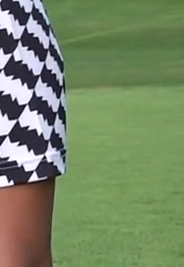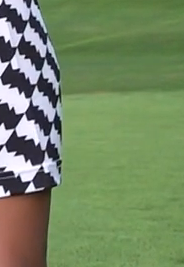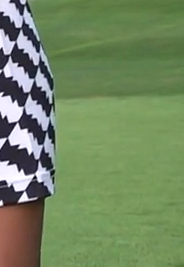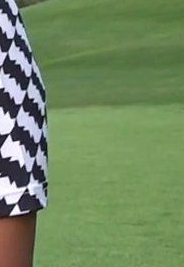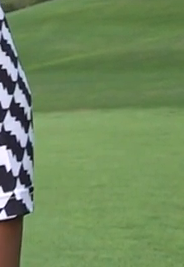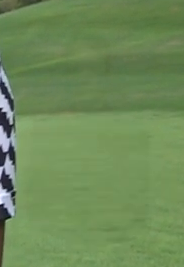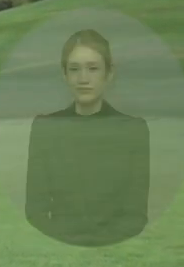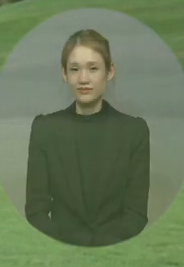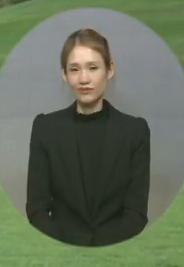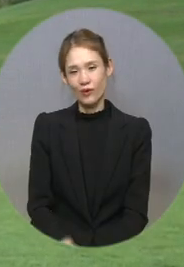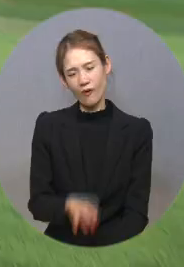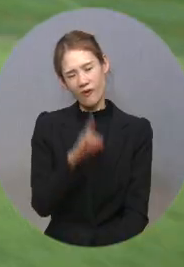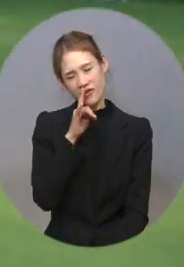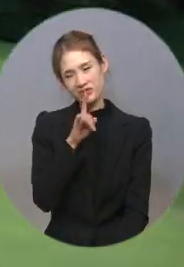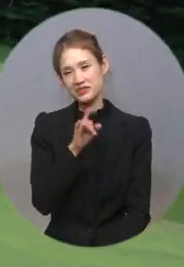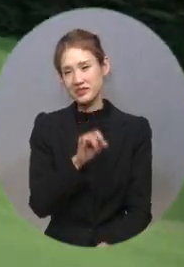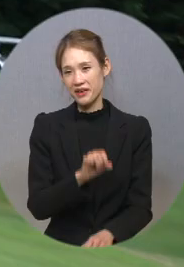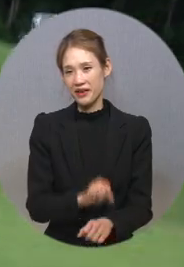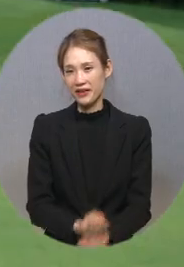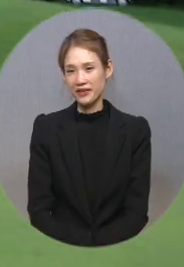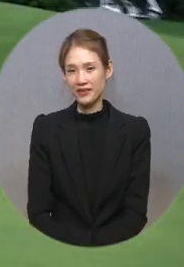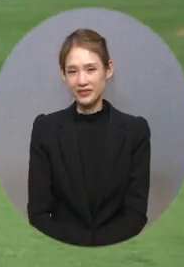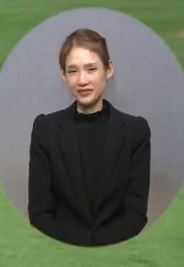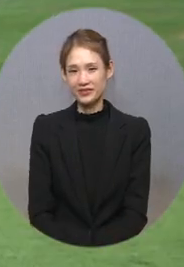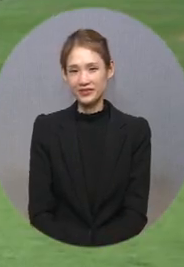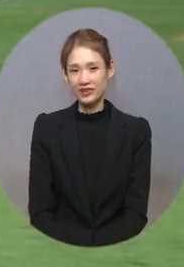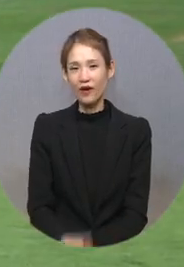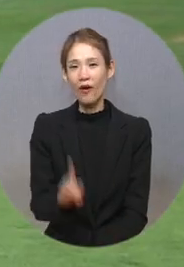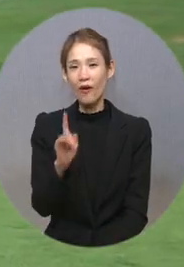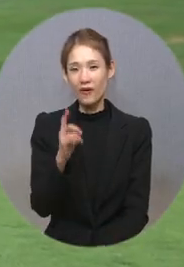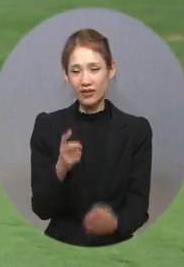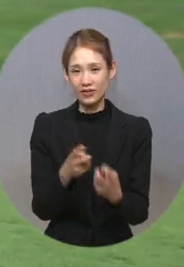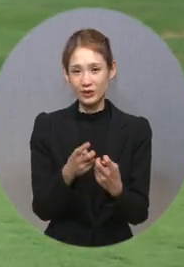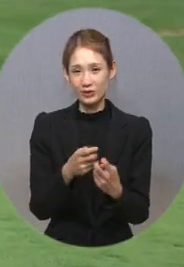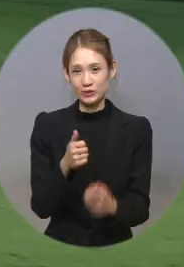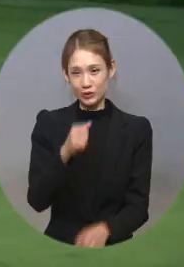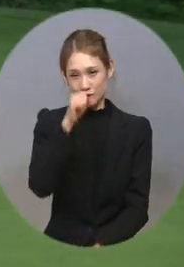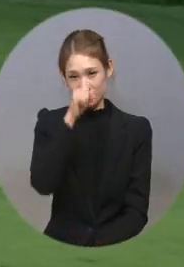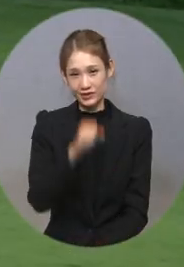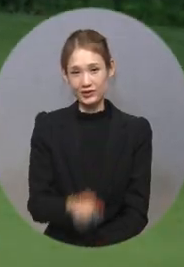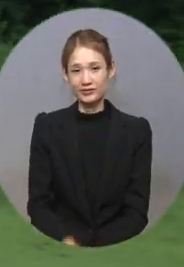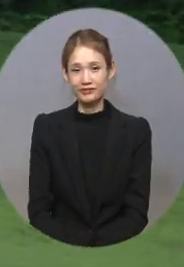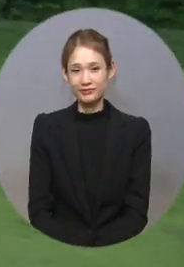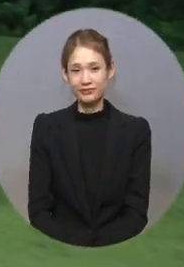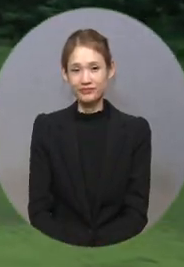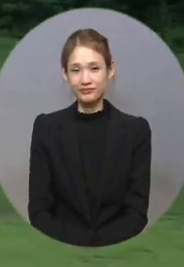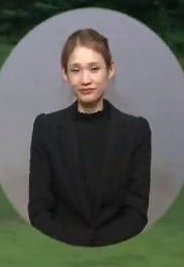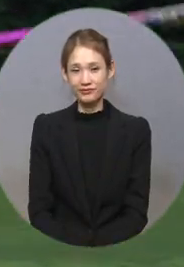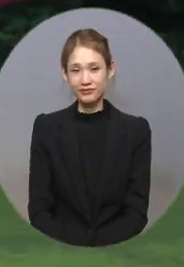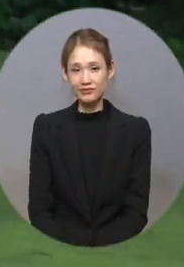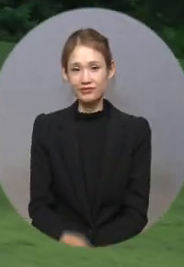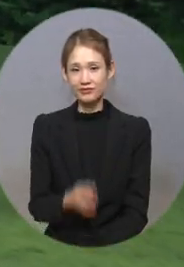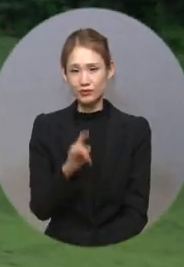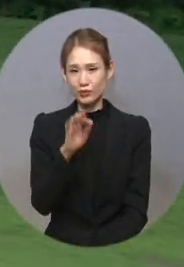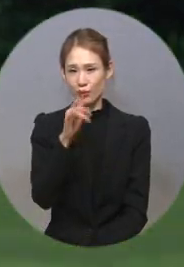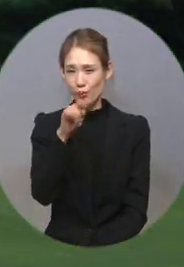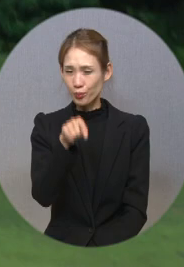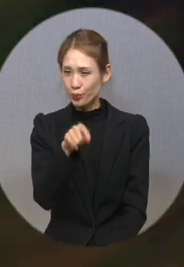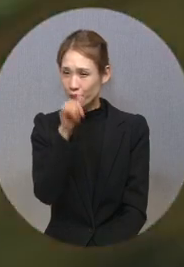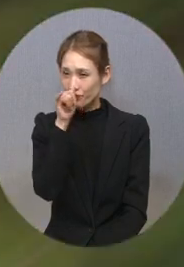진짜 잘 친다. 어떻게 됐죠? 굿샷. 근데 나 저기서 볼 주위에 있을 것